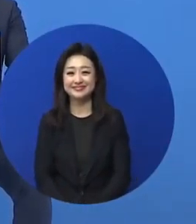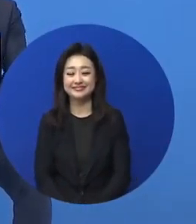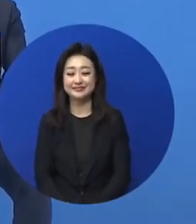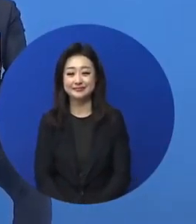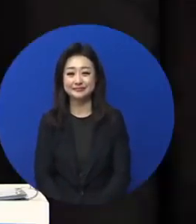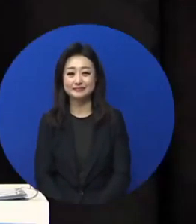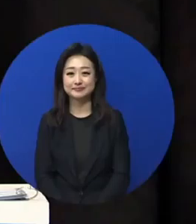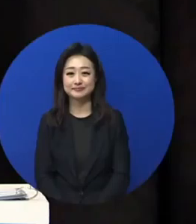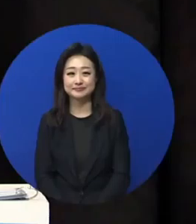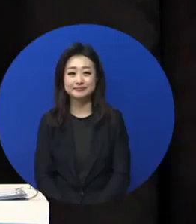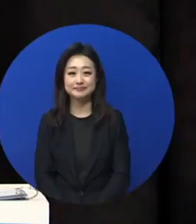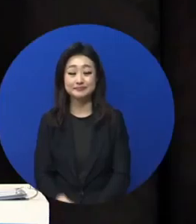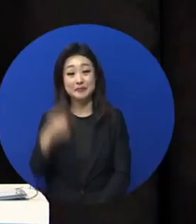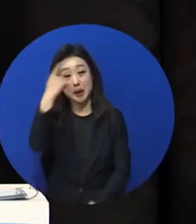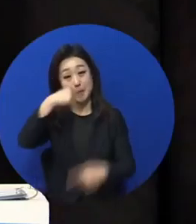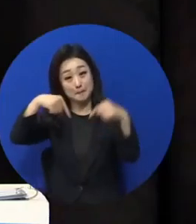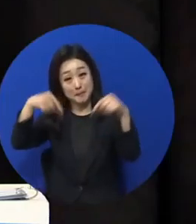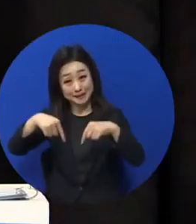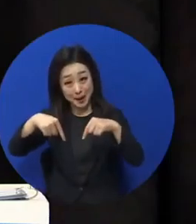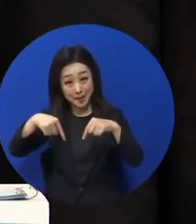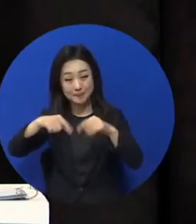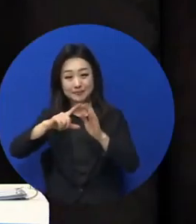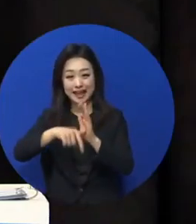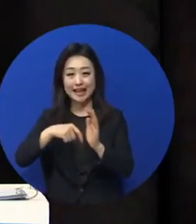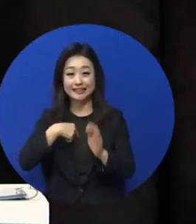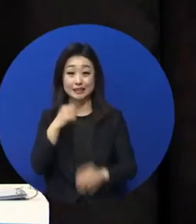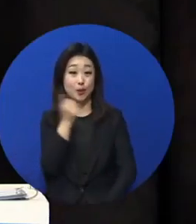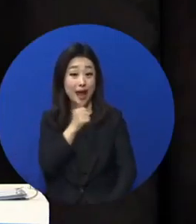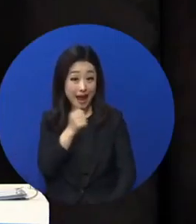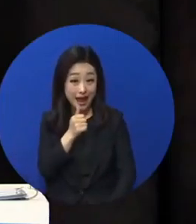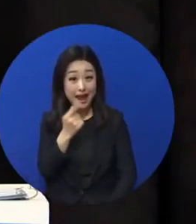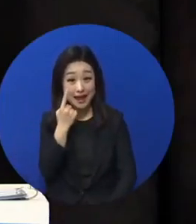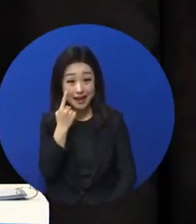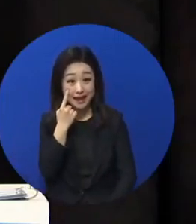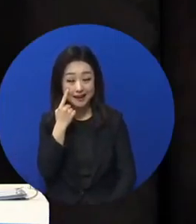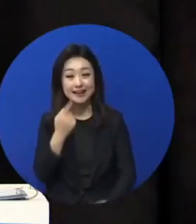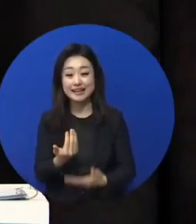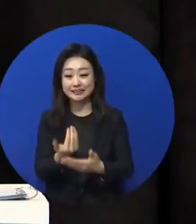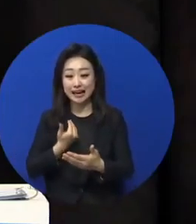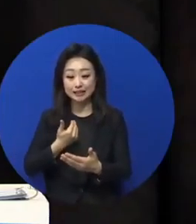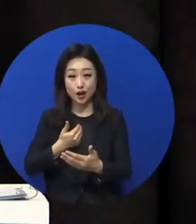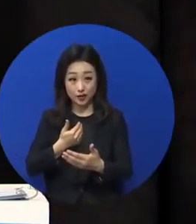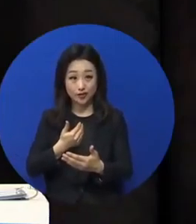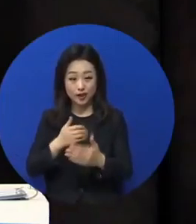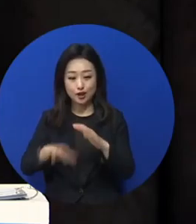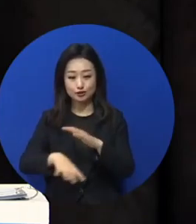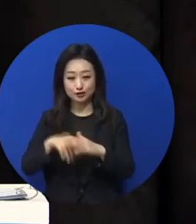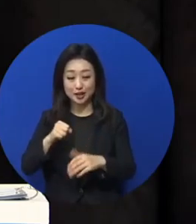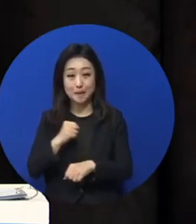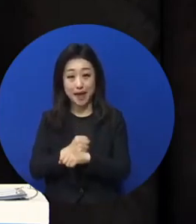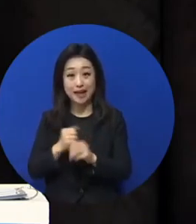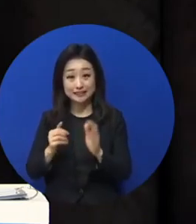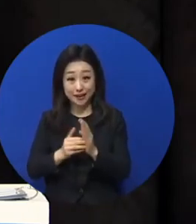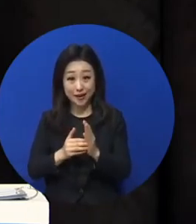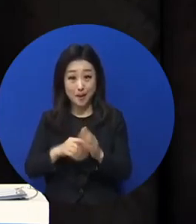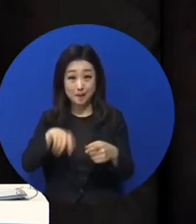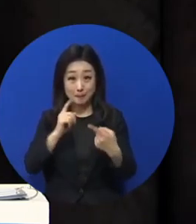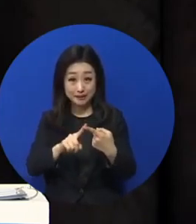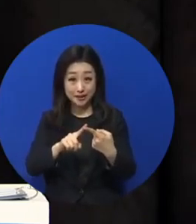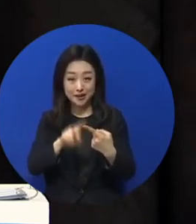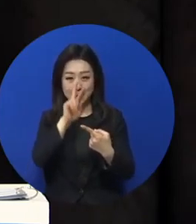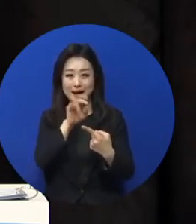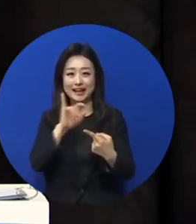번째 순서입니다. 면접 순서, 자기소개 시간인데요. 그럼 사전 추첨 순서에 따라서 박인영